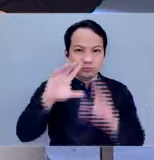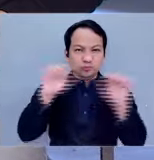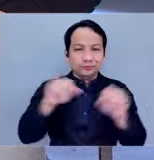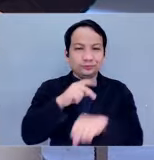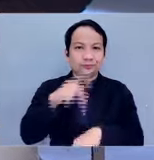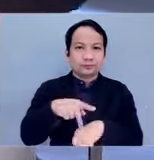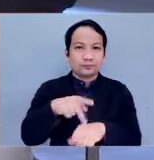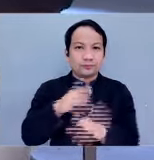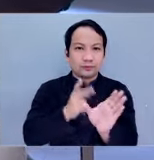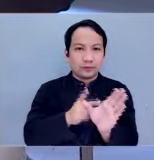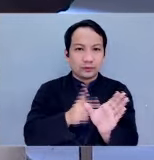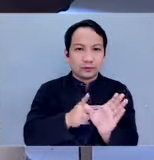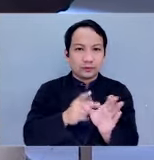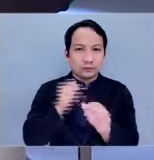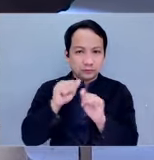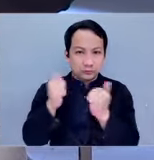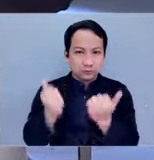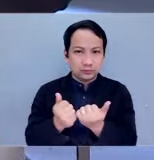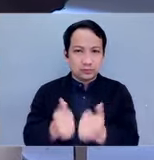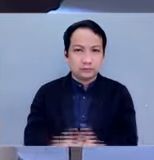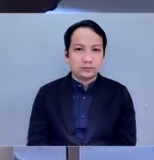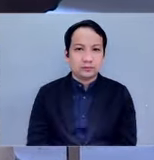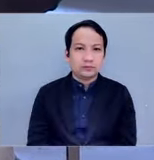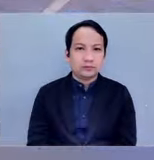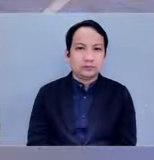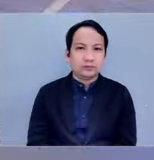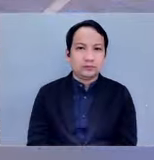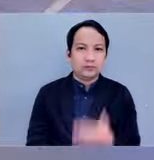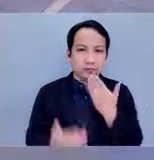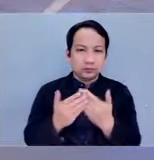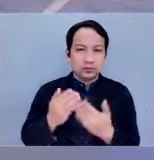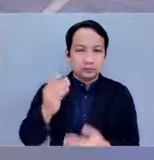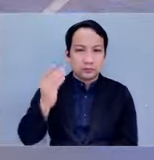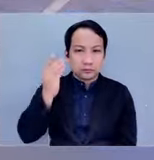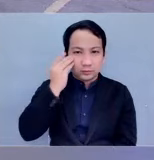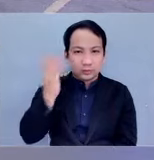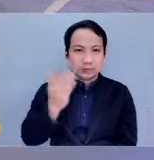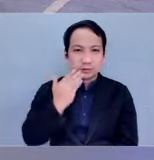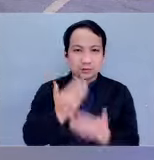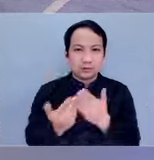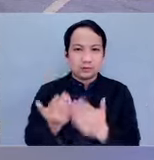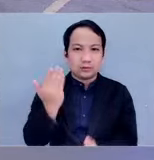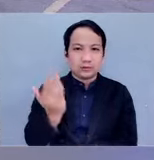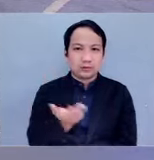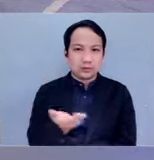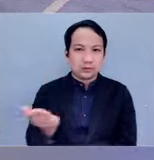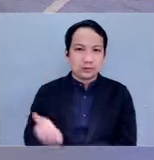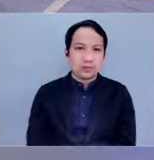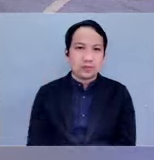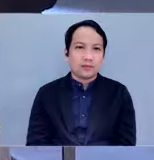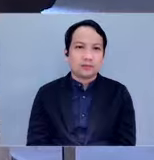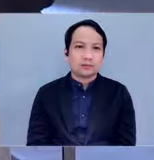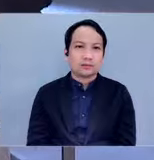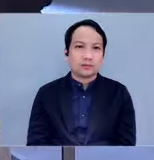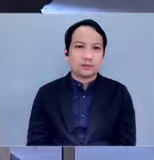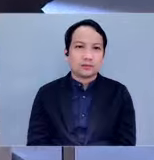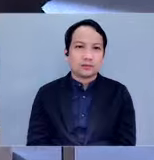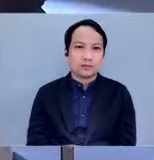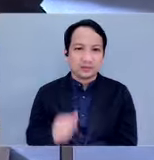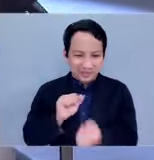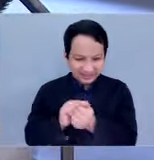Psychiatric Association. Good morning, Doc Dex. Good morning, good morning, mga kapatid. Good morning. Good morning. Kasama akong Resmac. Yeah. Two of